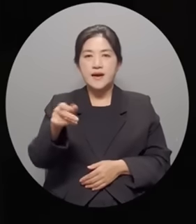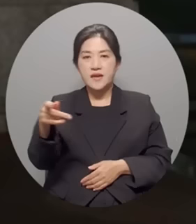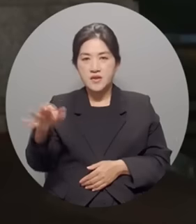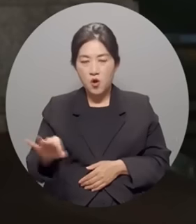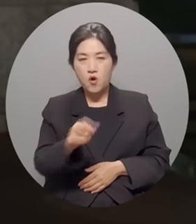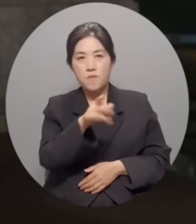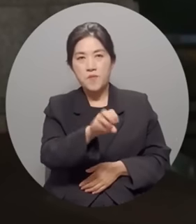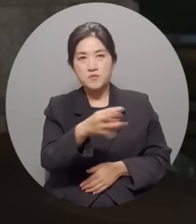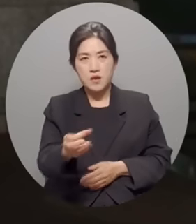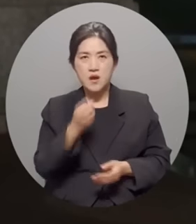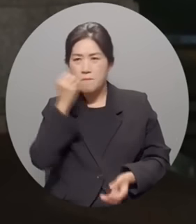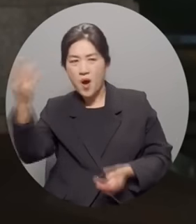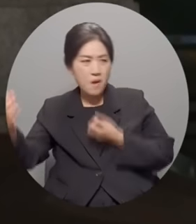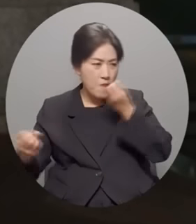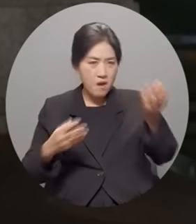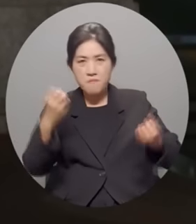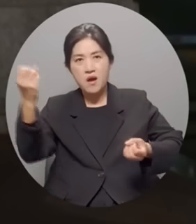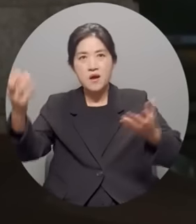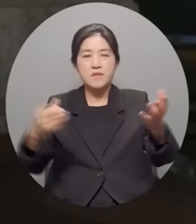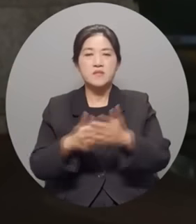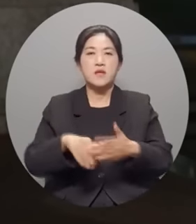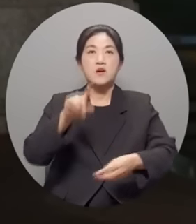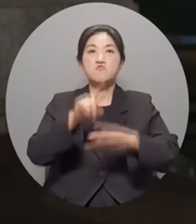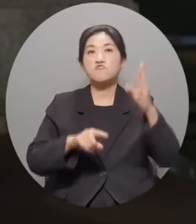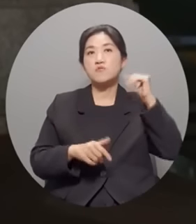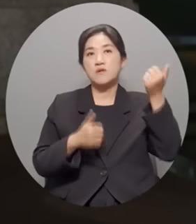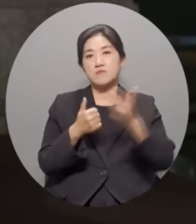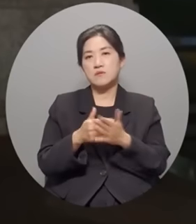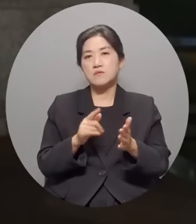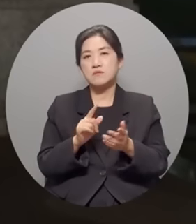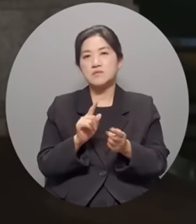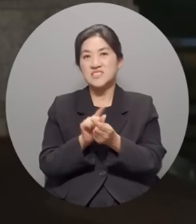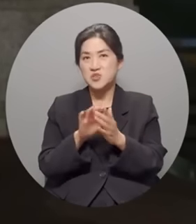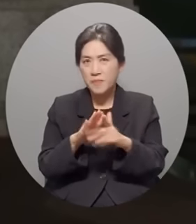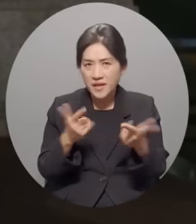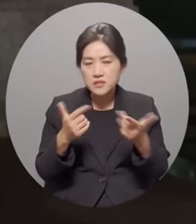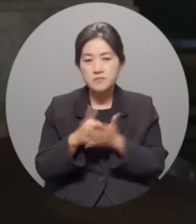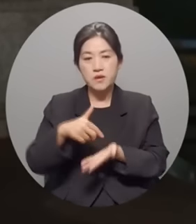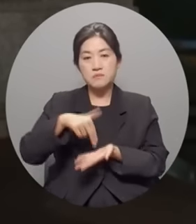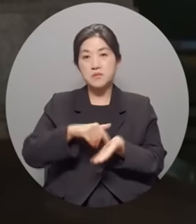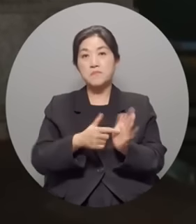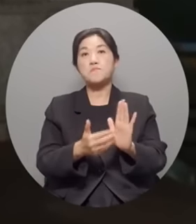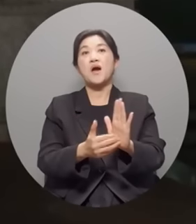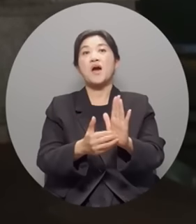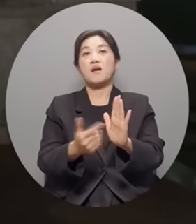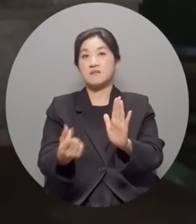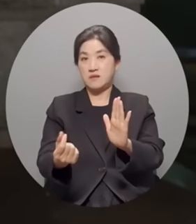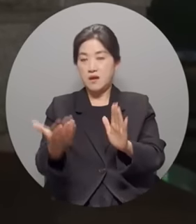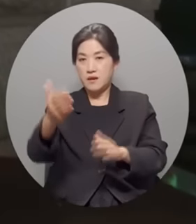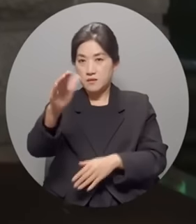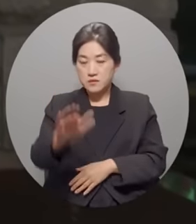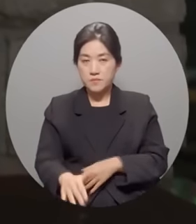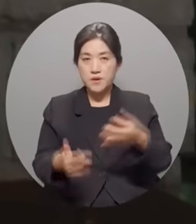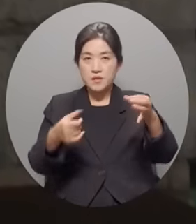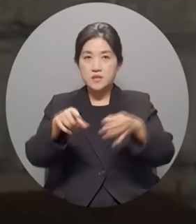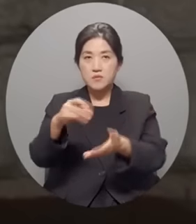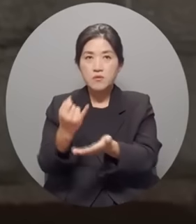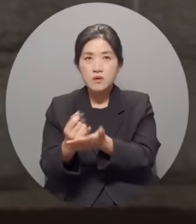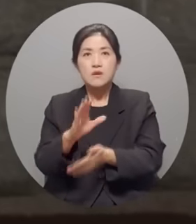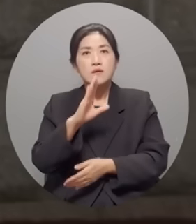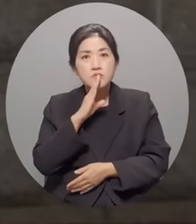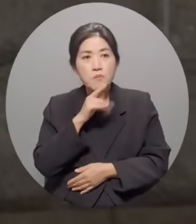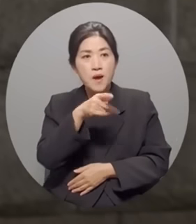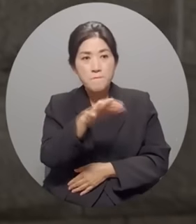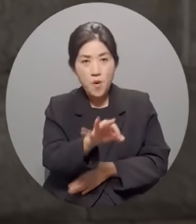씨가 폭로를 이어가고 윤성열 대통령도 간접적으로나마 입장을 밝힌 상황입니다 하지만 김건희 여사가 정말